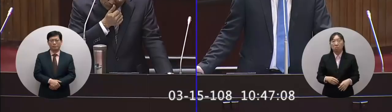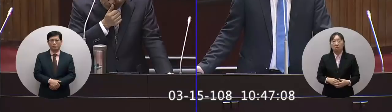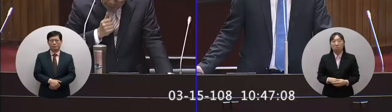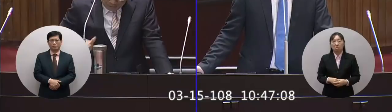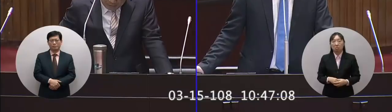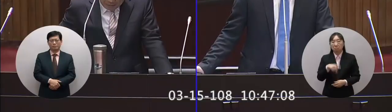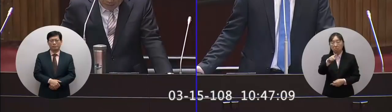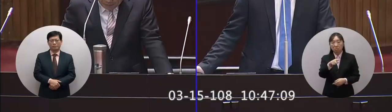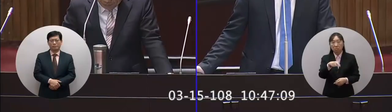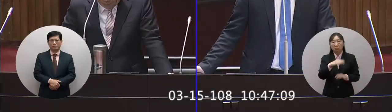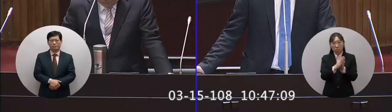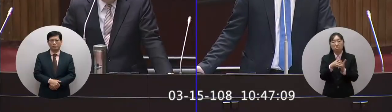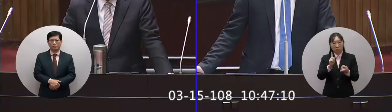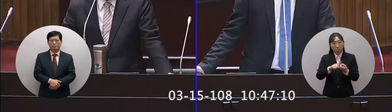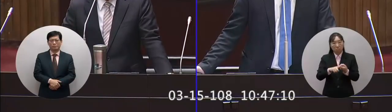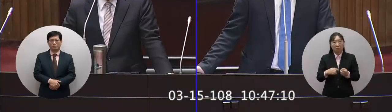长，名不虚传。